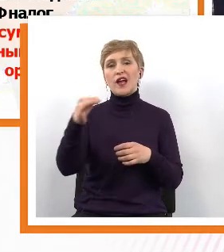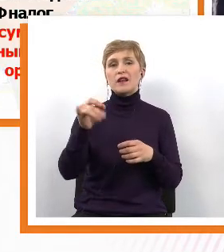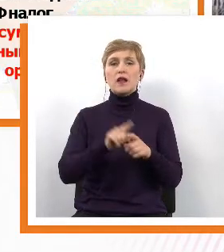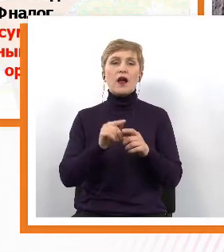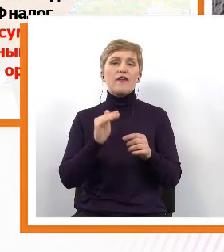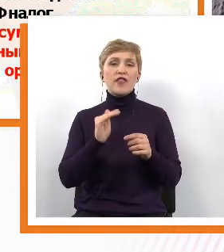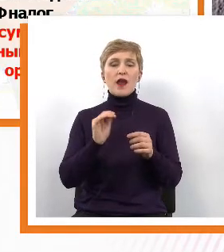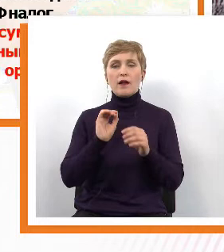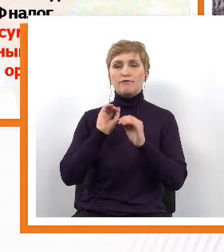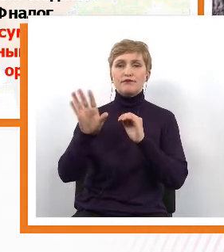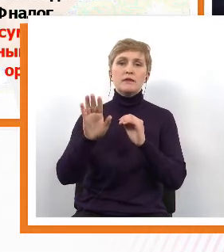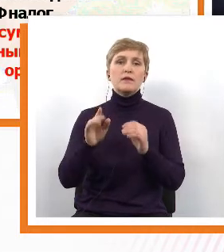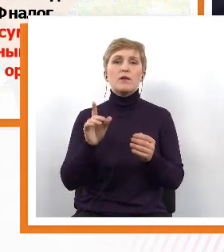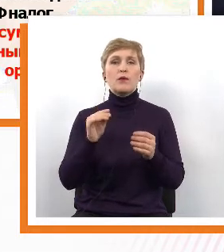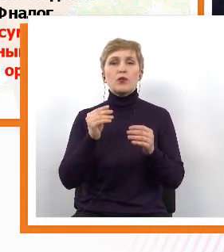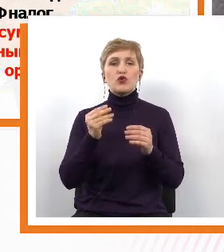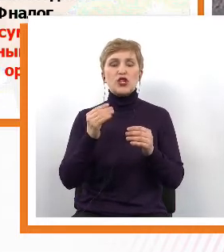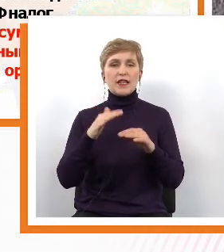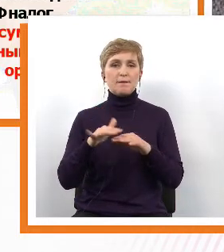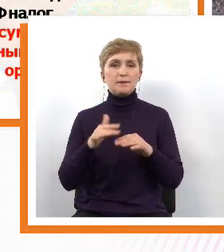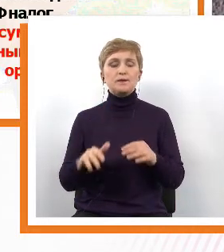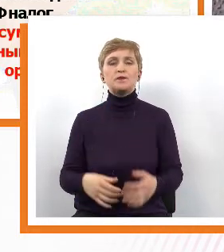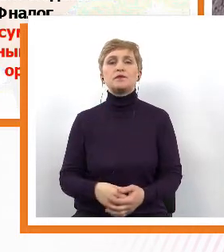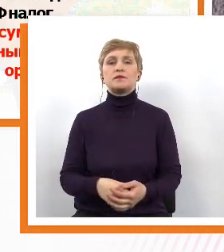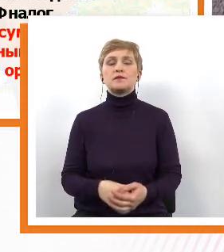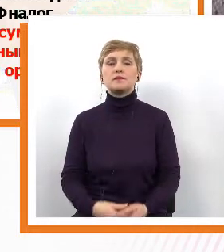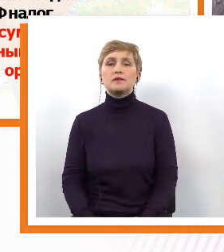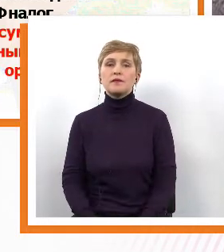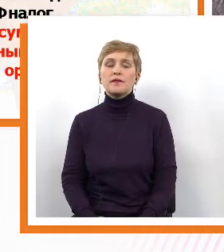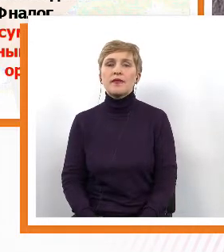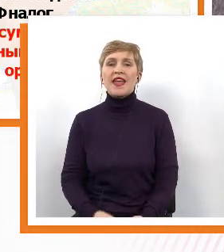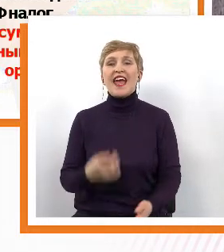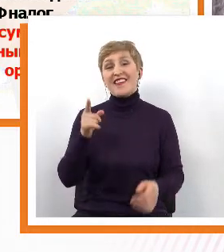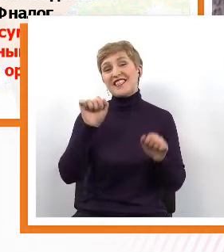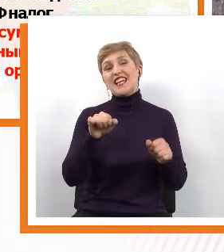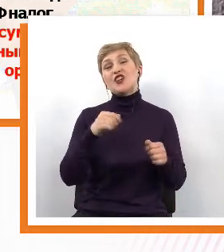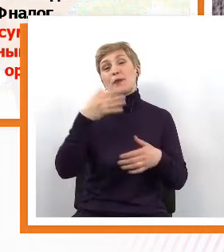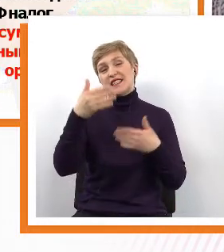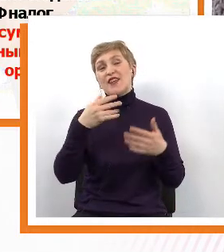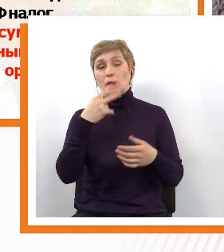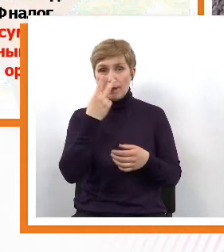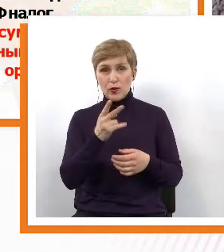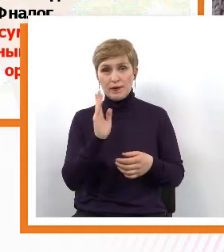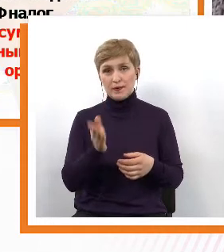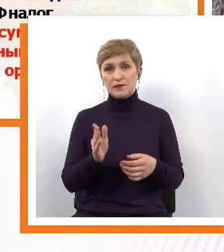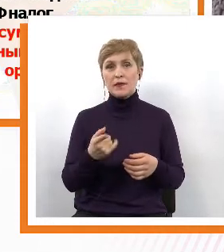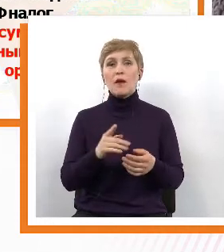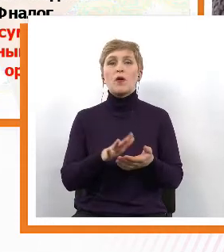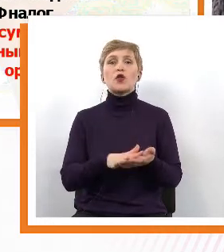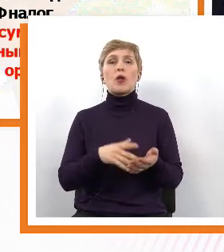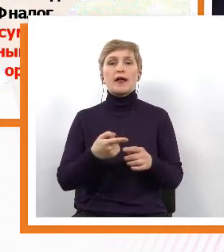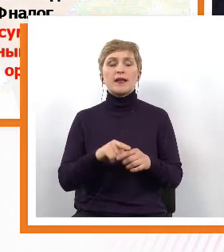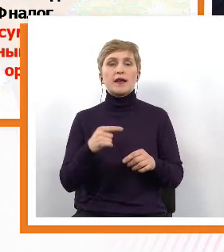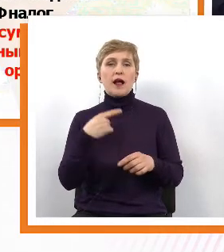федеральный бюджет. Тут вам, наверное, не видно внизу, да? Ну, в общем, вы скачаете презентацию и посмотрите. Мы долго это готовили, чтобы